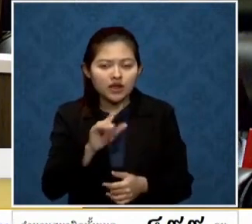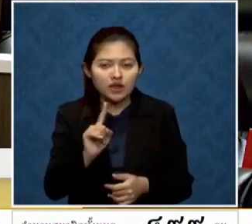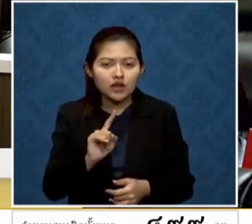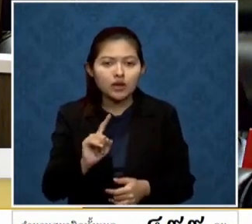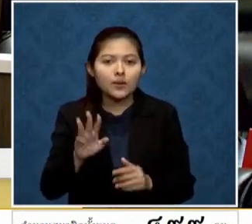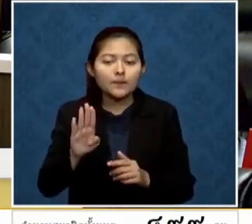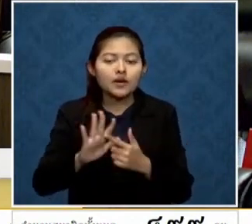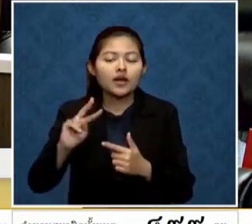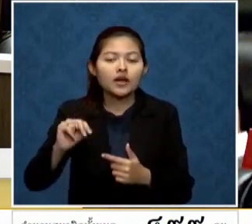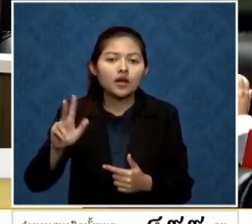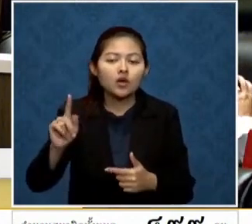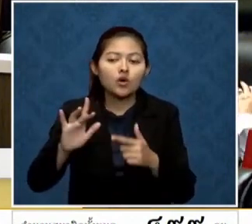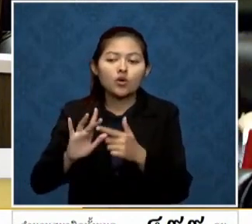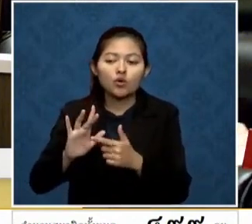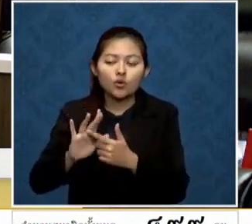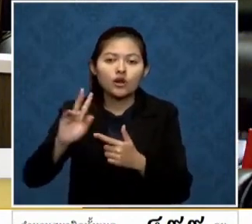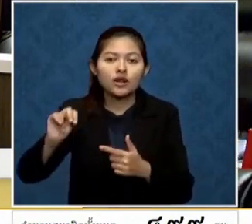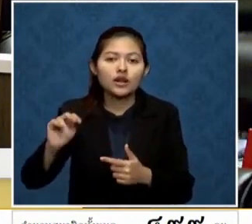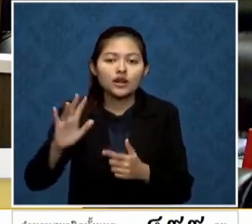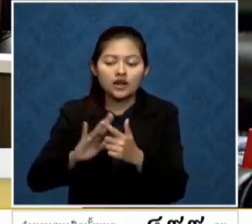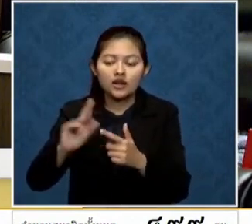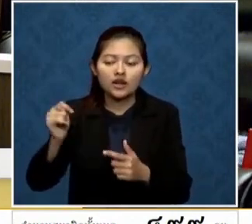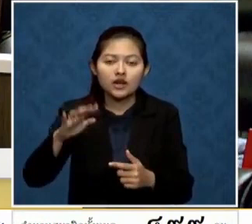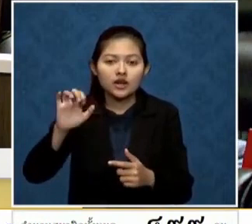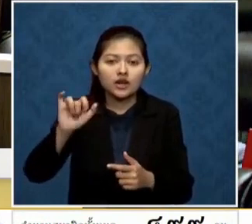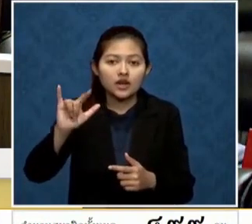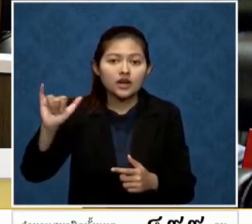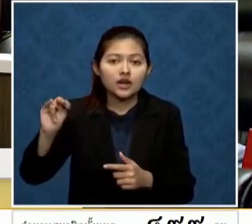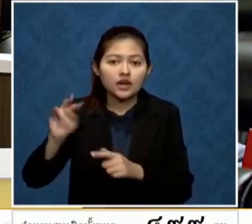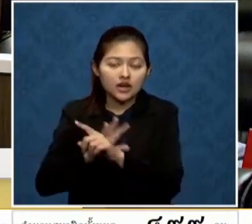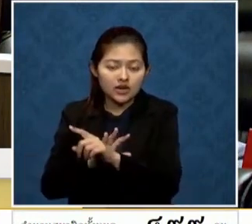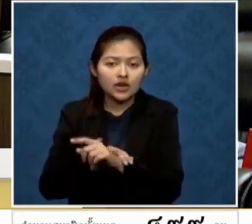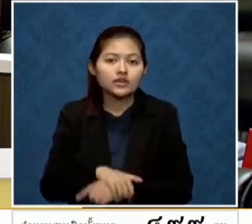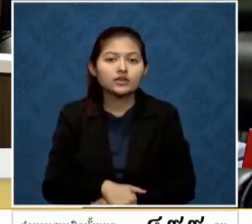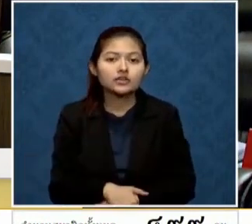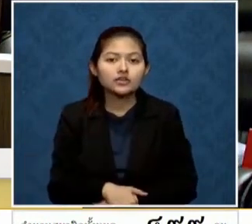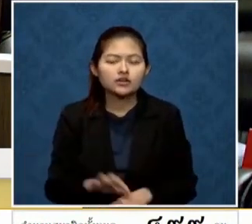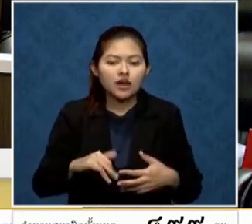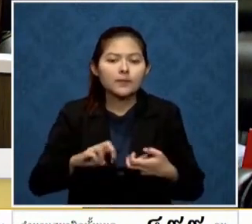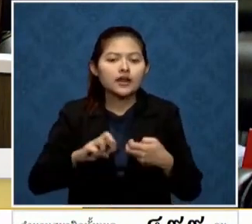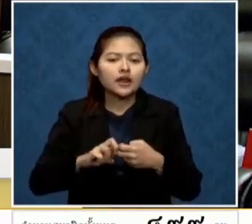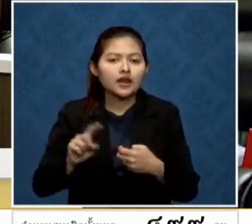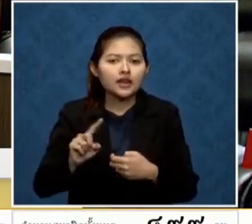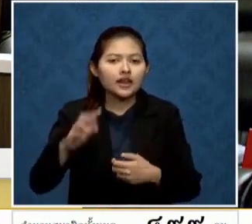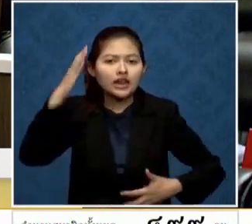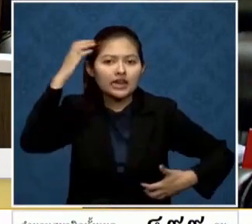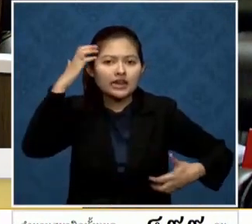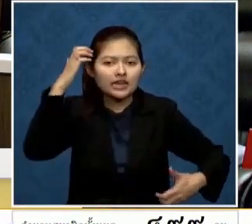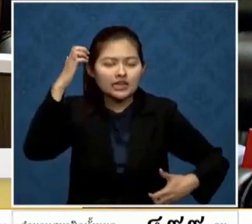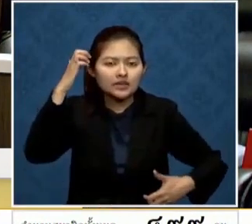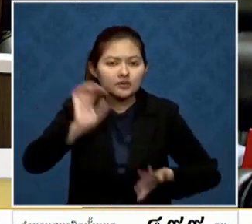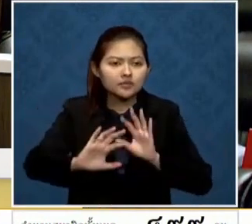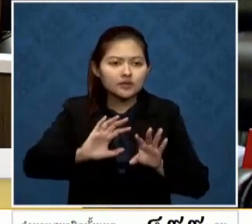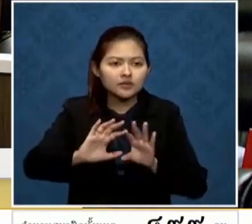มีเพื่อนมีญาติพี่น้องอยู่ที่นั่นนะครับปัญหาของที่นั่นก็คือก็จะมีลิงนะครับมีลิงจำนวน